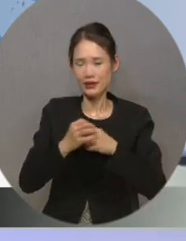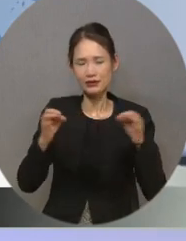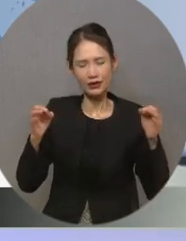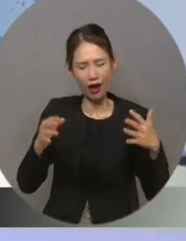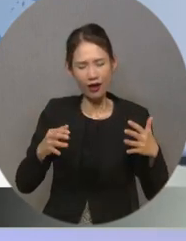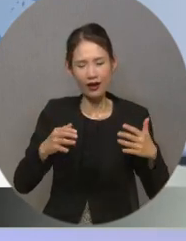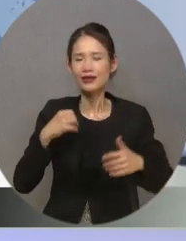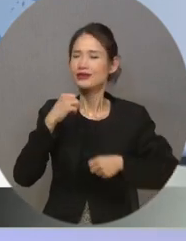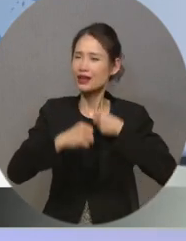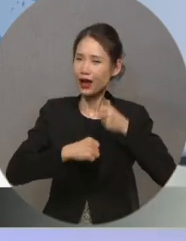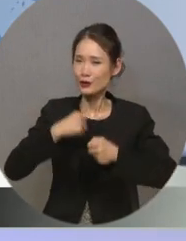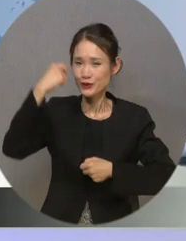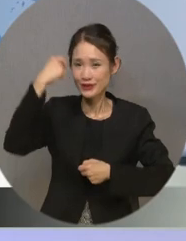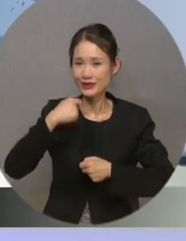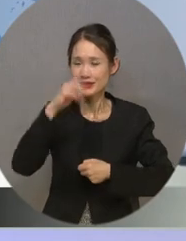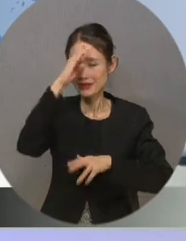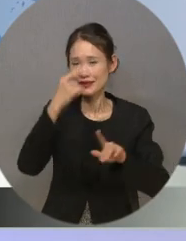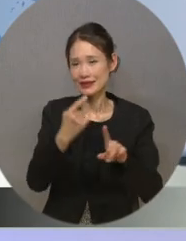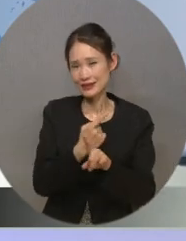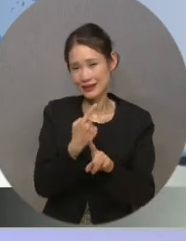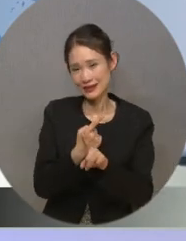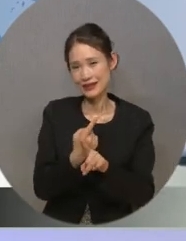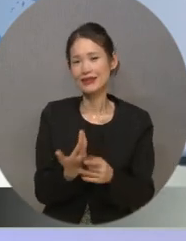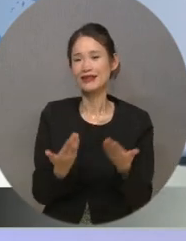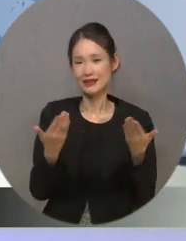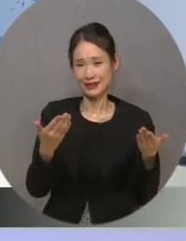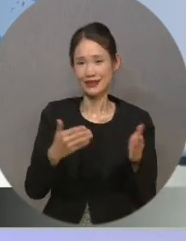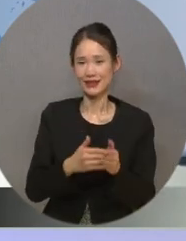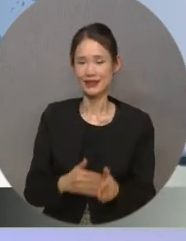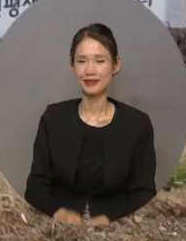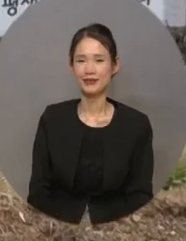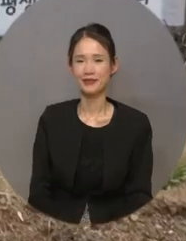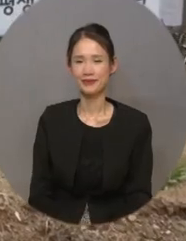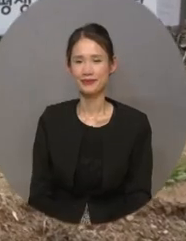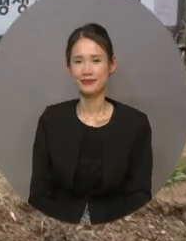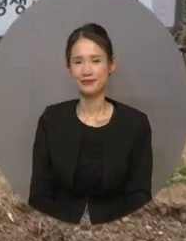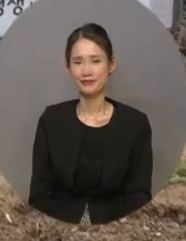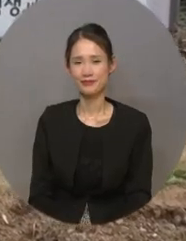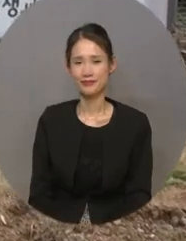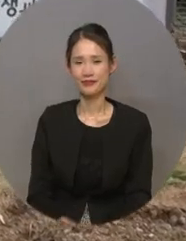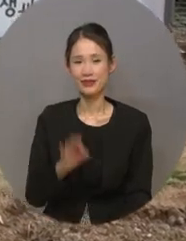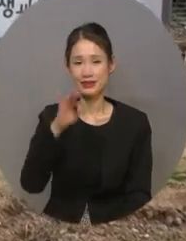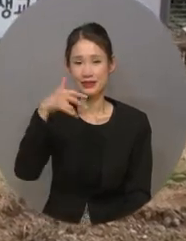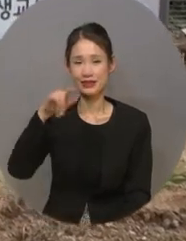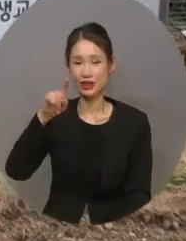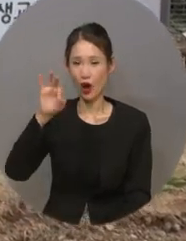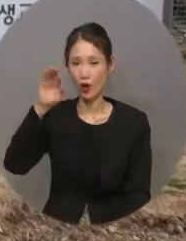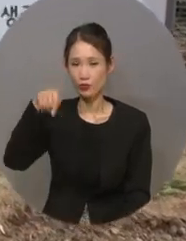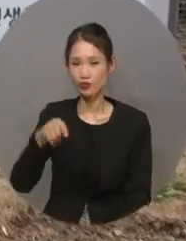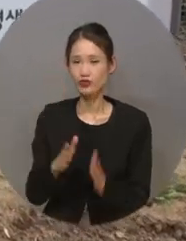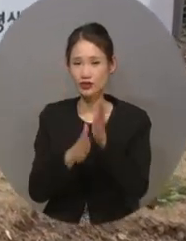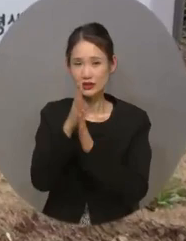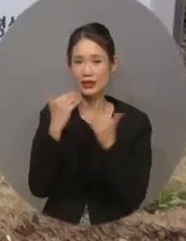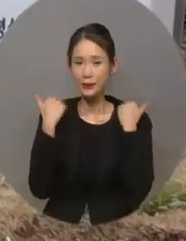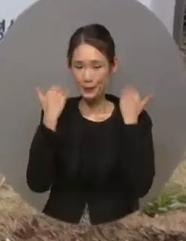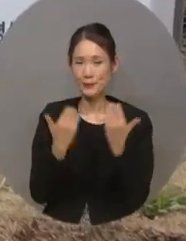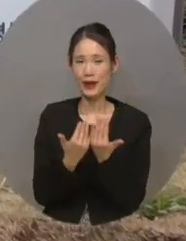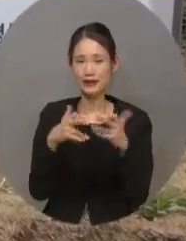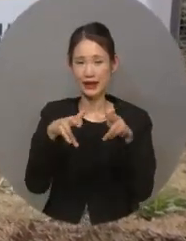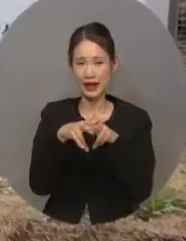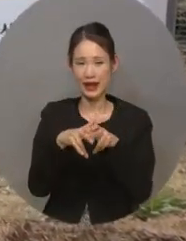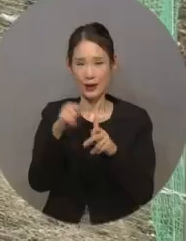만끽하며 힐링하는 시간, 정운성 기자가 다녀왔습니다. 의정부시 발달장애인 평생학습센터는